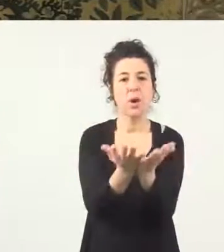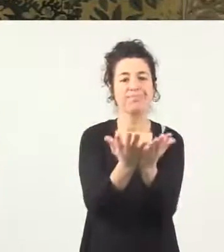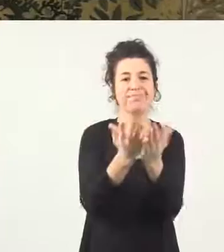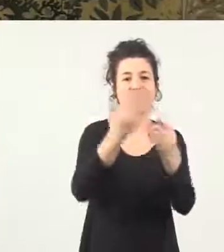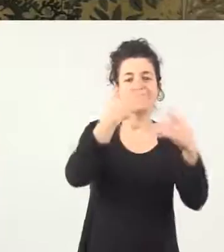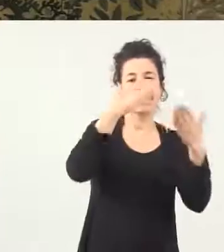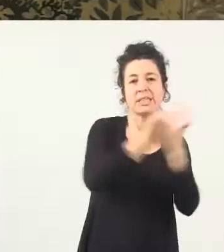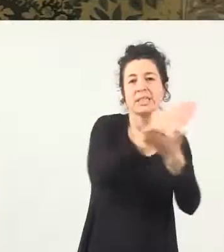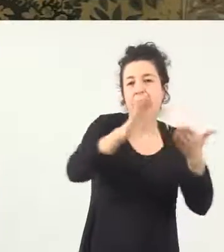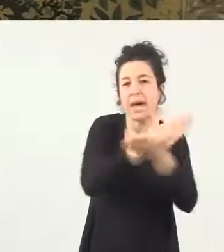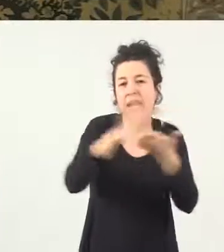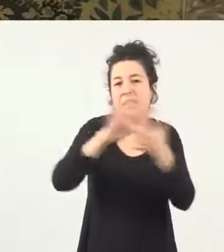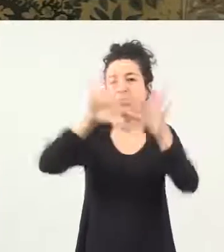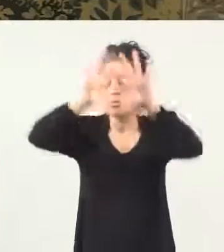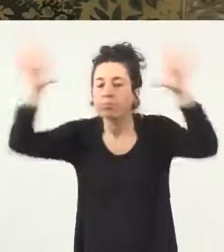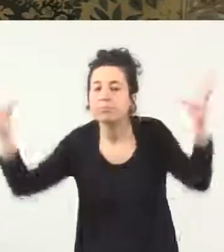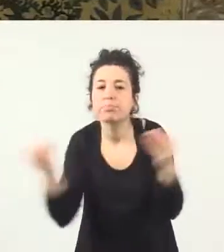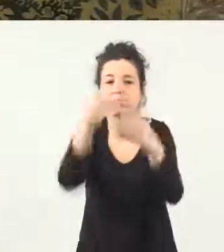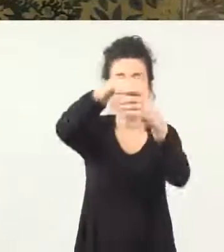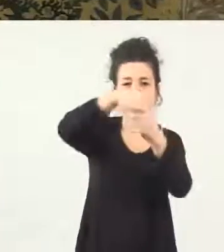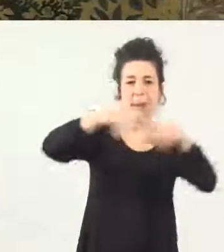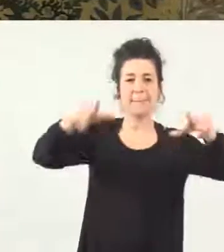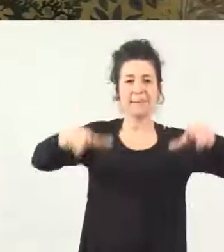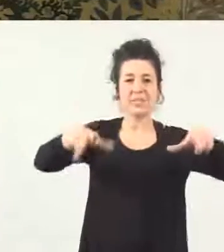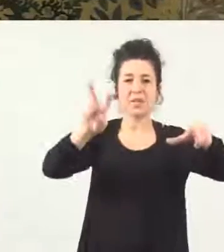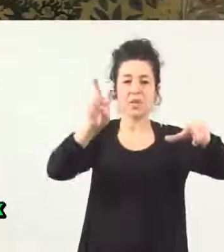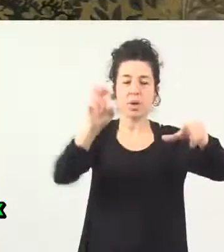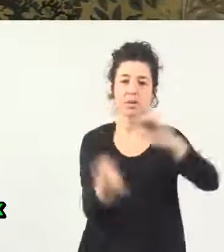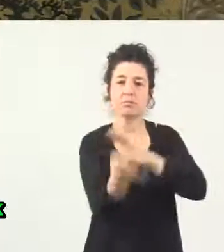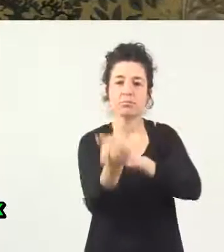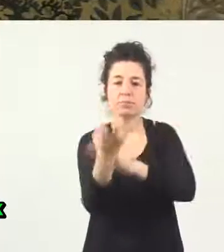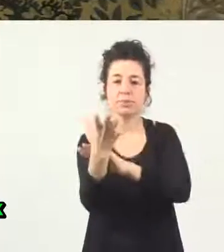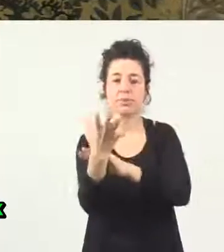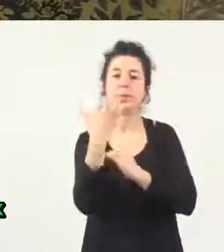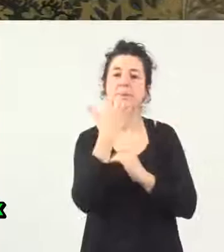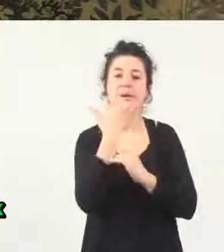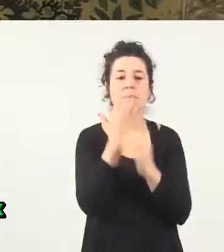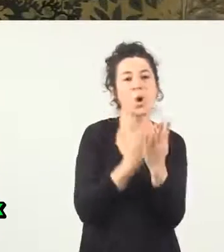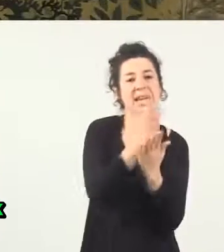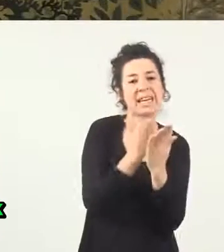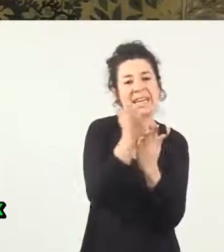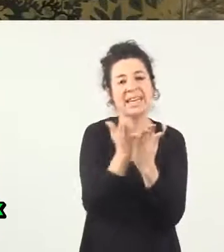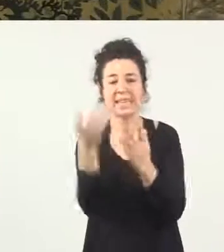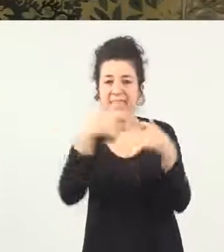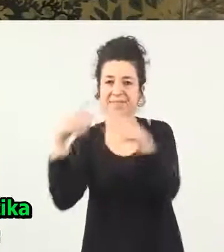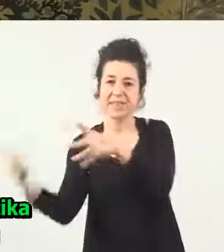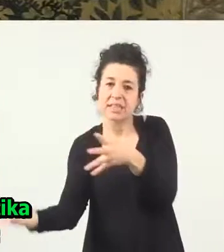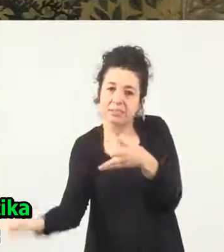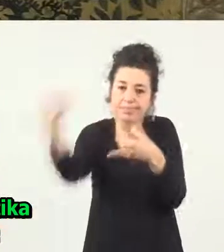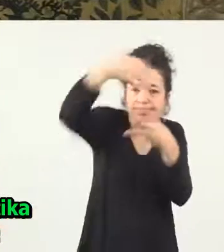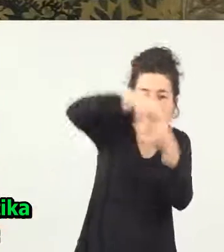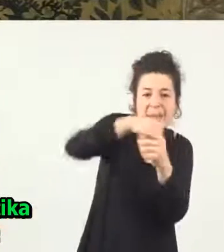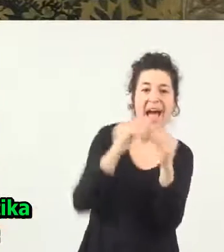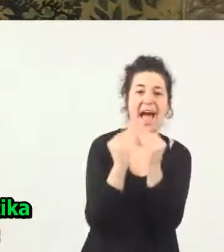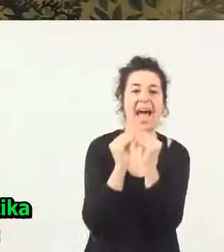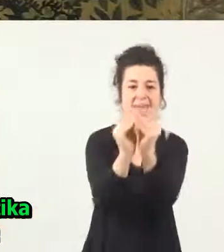direla, plataforma berriak sortu dira non ardatz desberdinak edo bereizkeria mota desberdinak batera tratatzen diren, eta